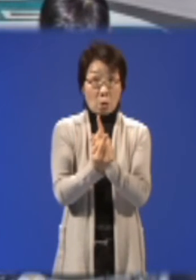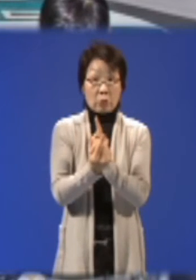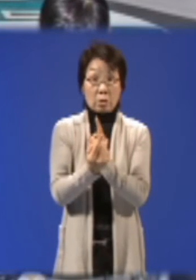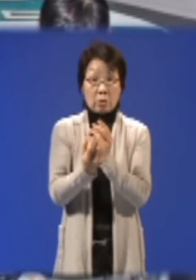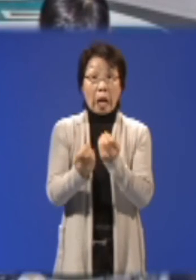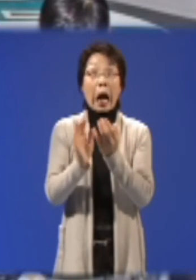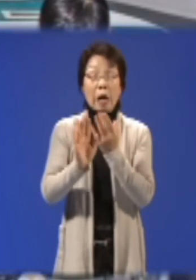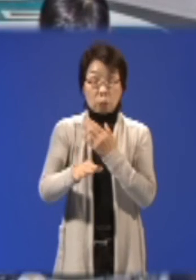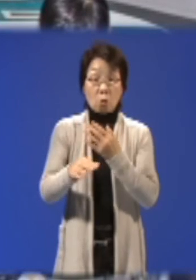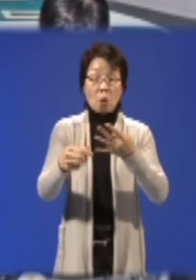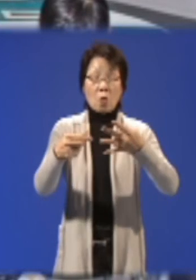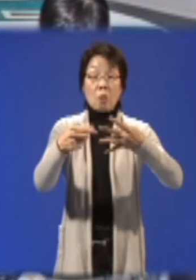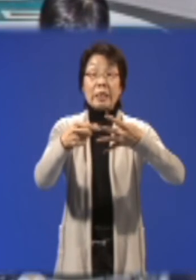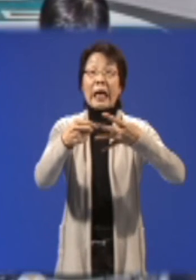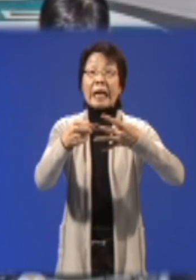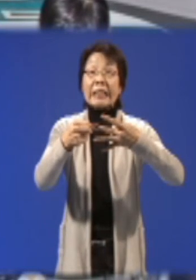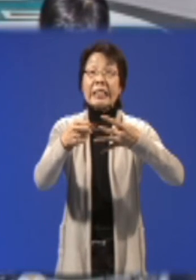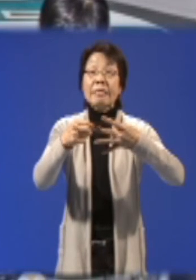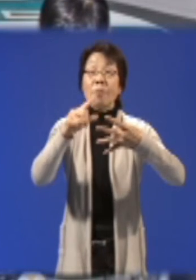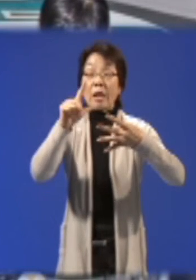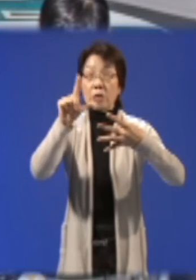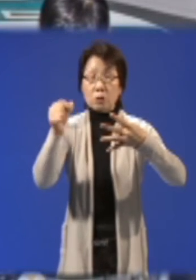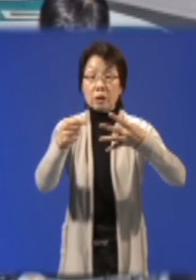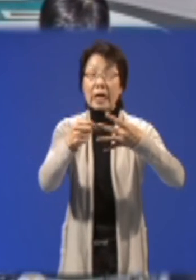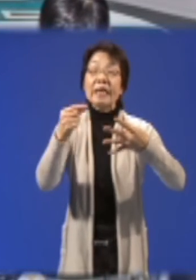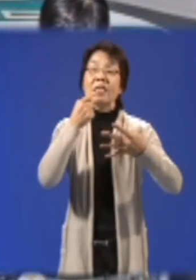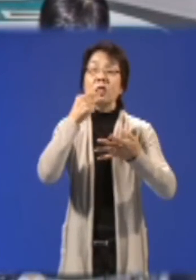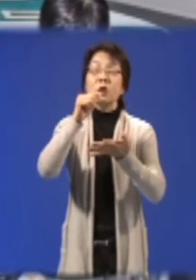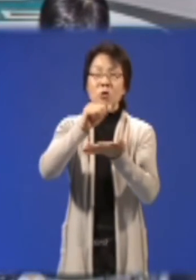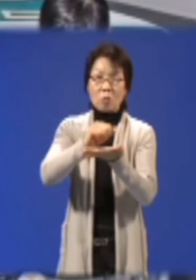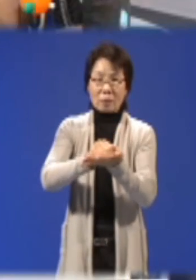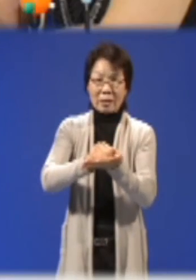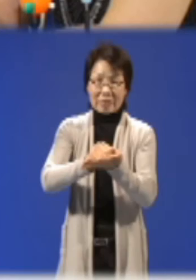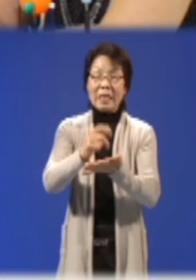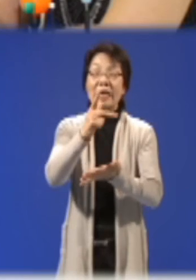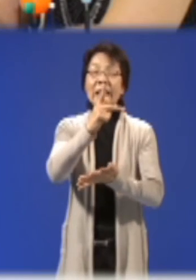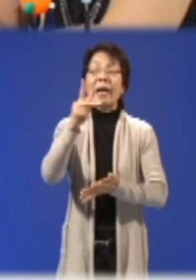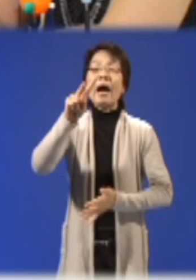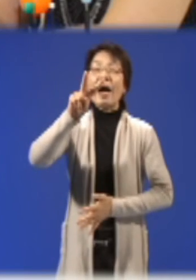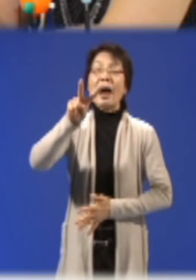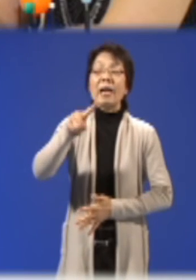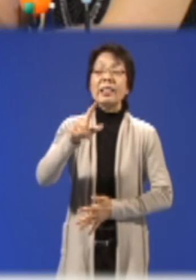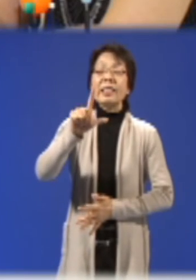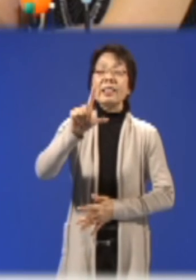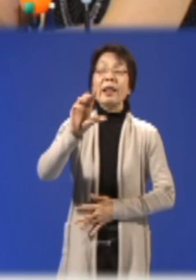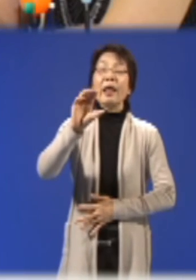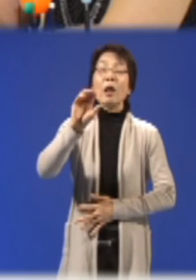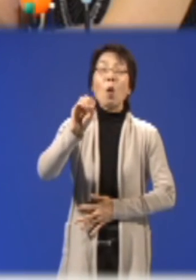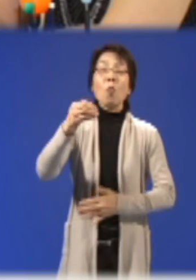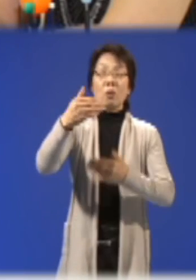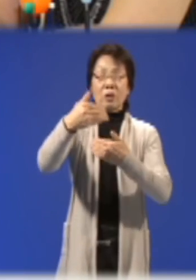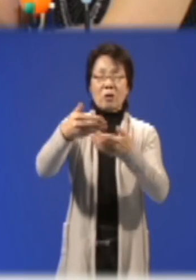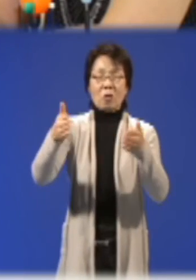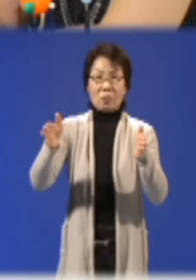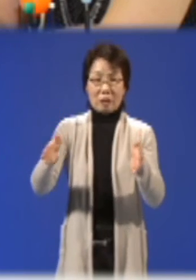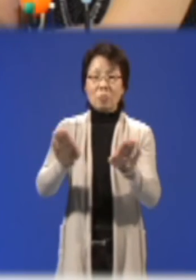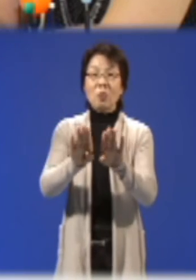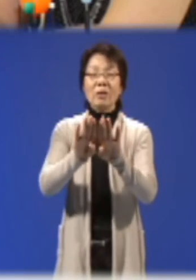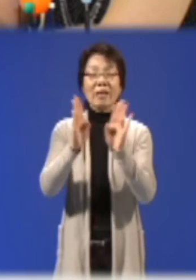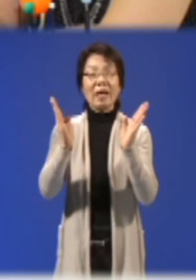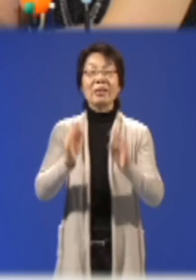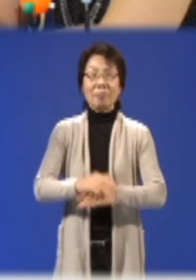は毎月第2日曜日に天文ボランティアさんが解説をするガリレオ教室も開いているんです